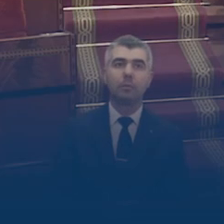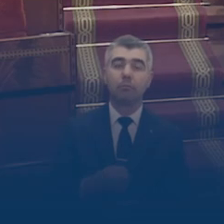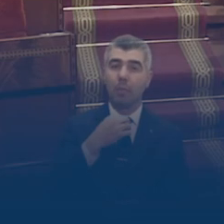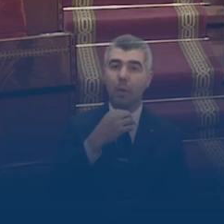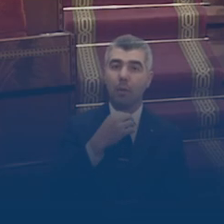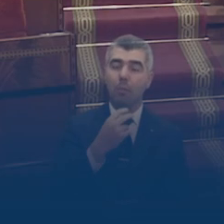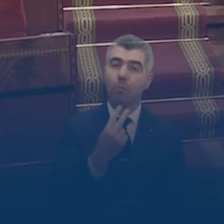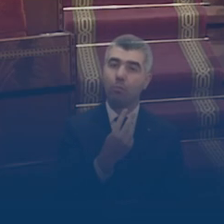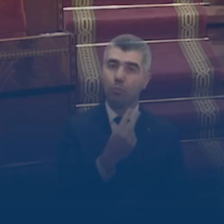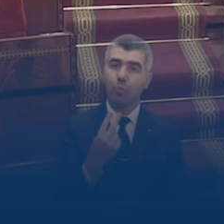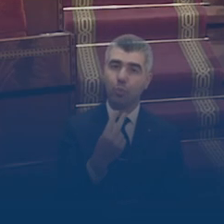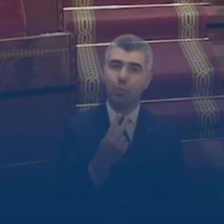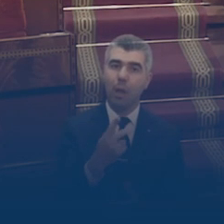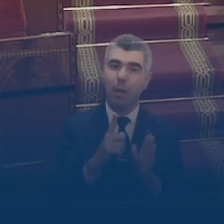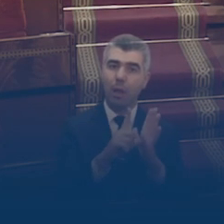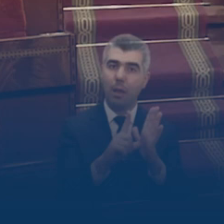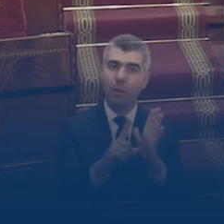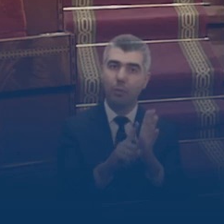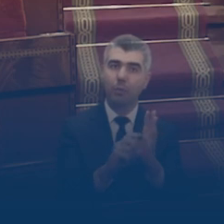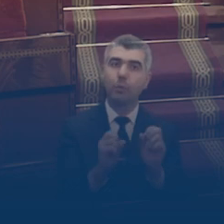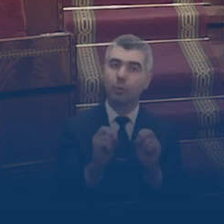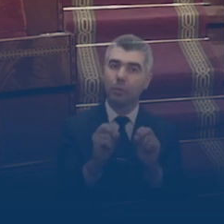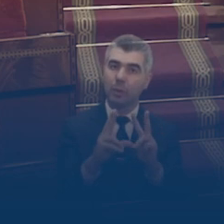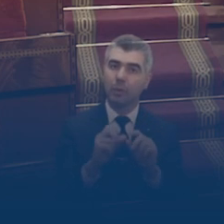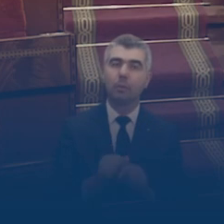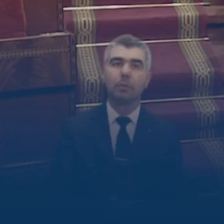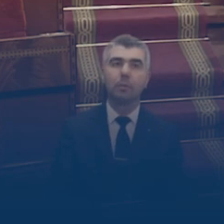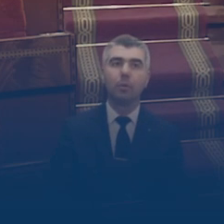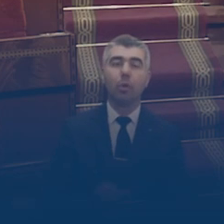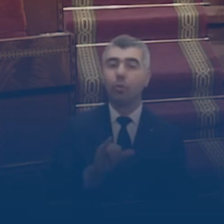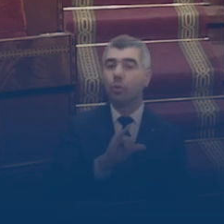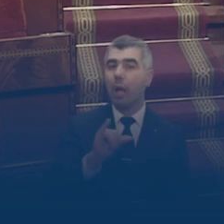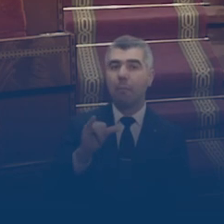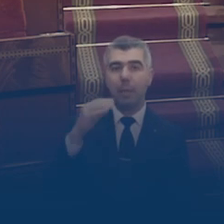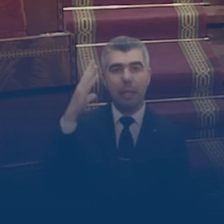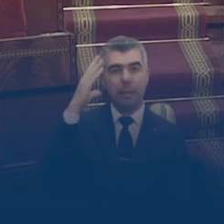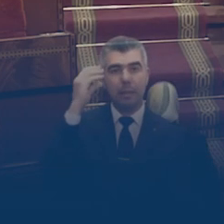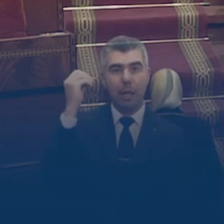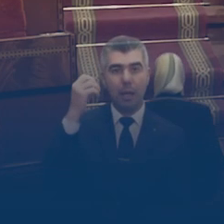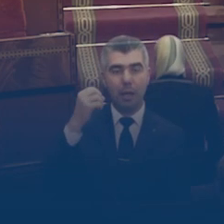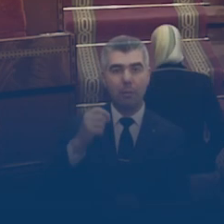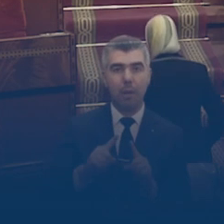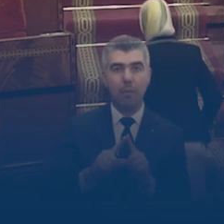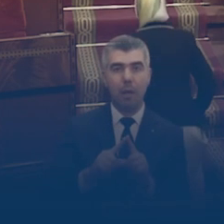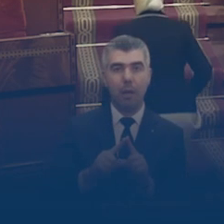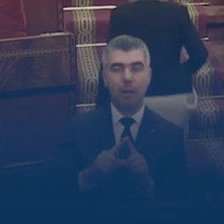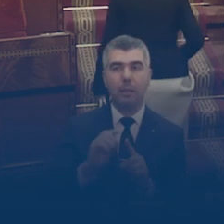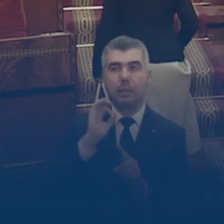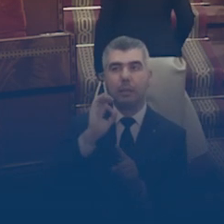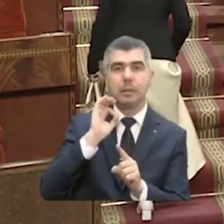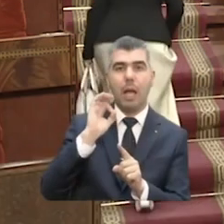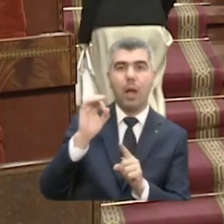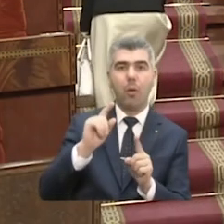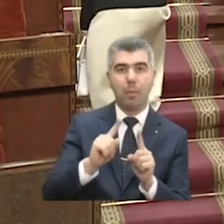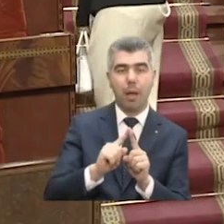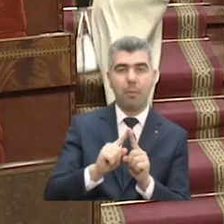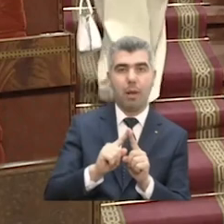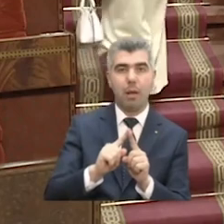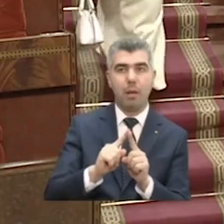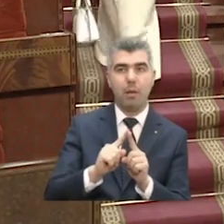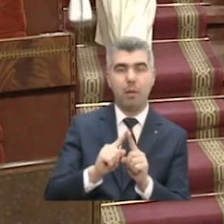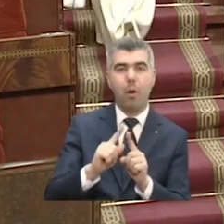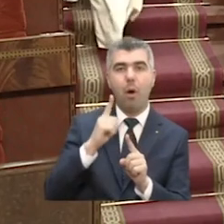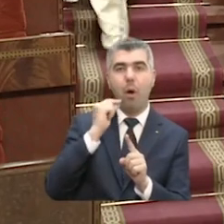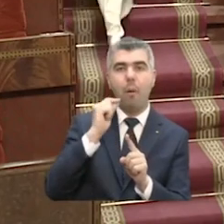جوج المواد. ما يمكنناش ننساو نهائيا المهدي مبركه، نهائيا ما يمكنناش